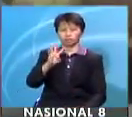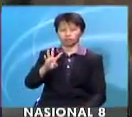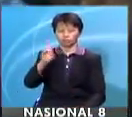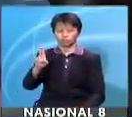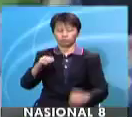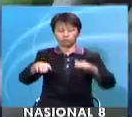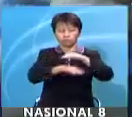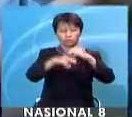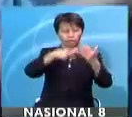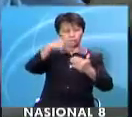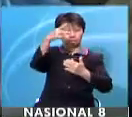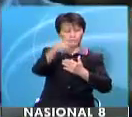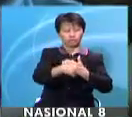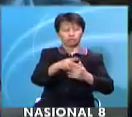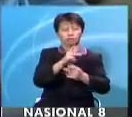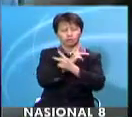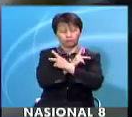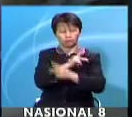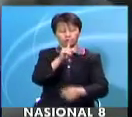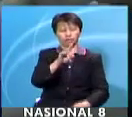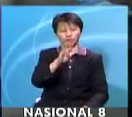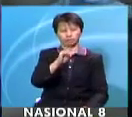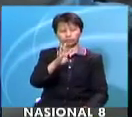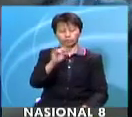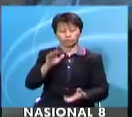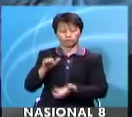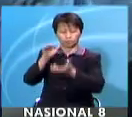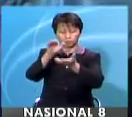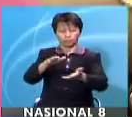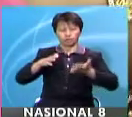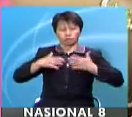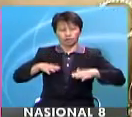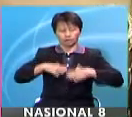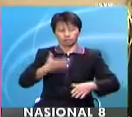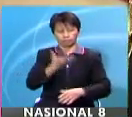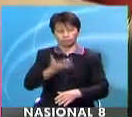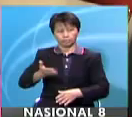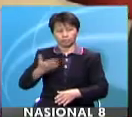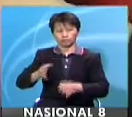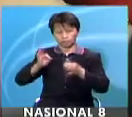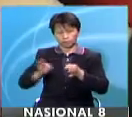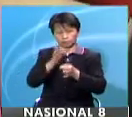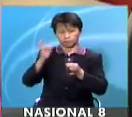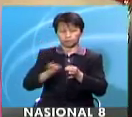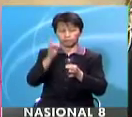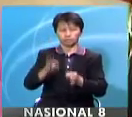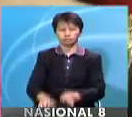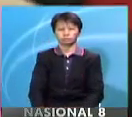bawah projek Fabrik Kasih, pihak 1M4U akan membekalkan kain dan bahan jahitan.